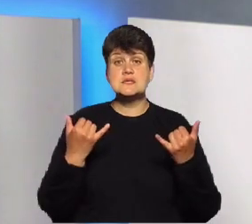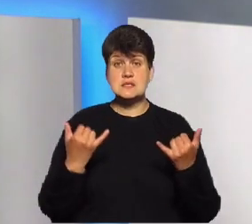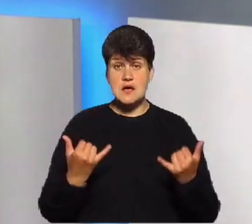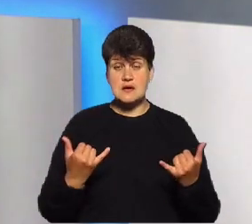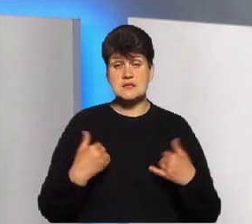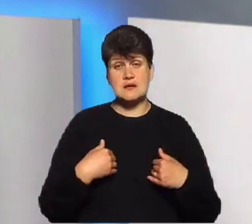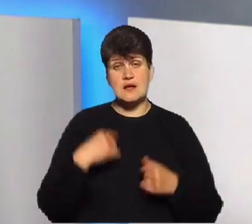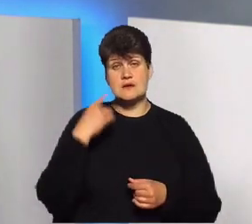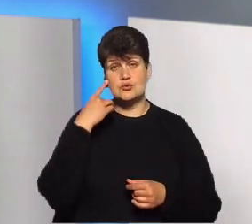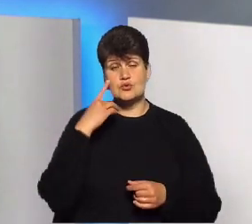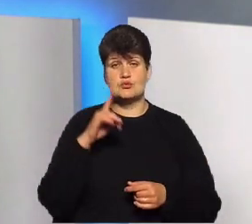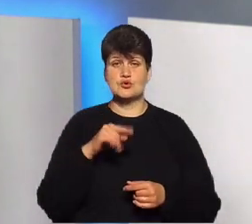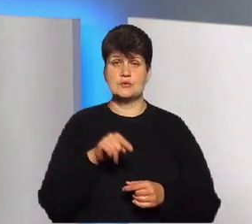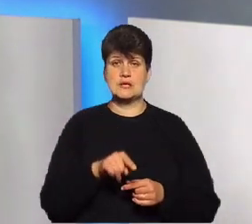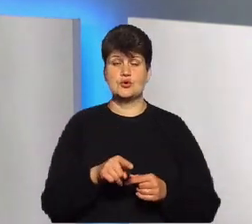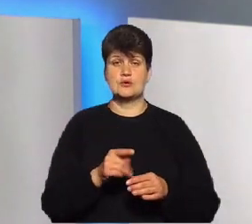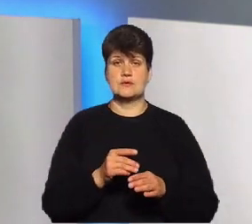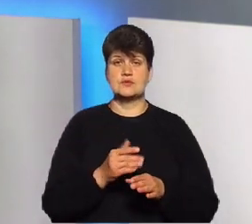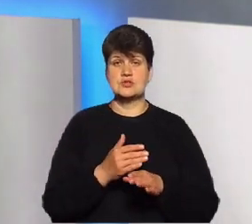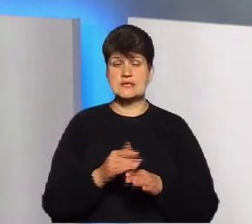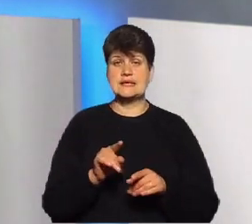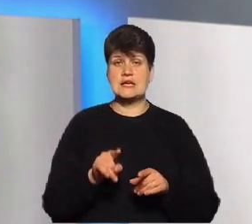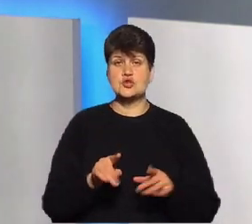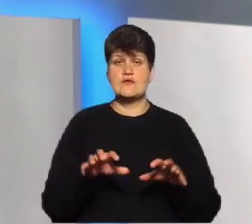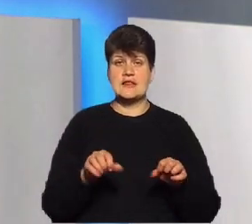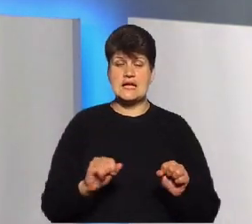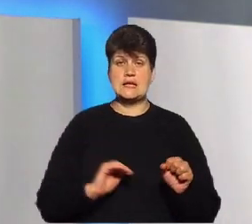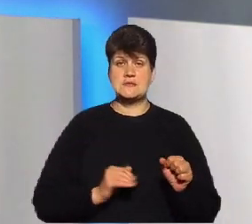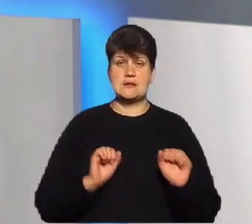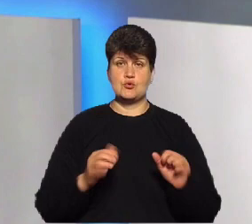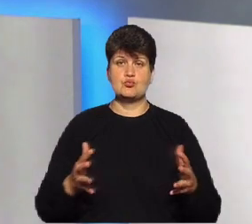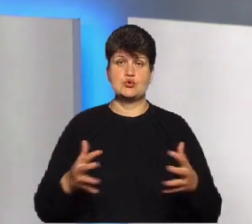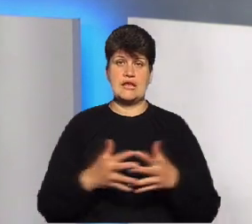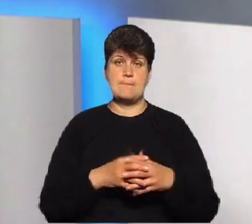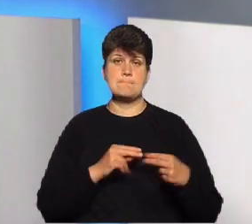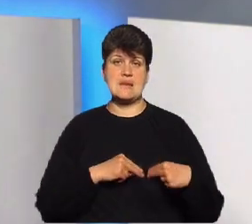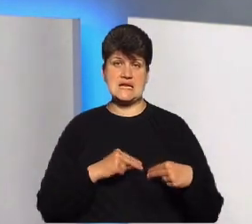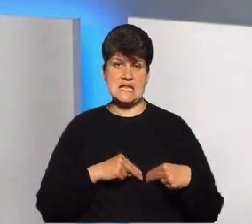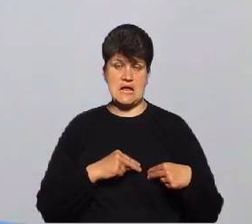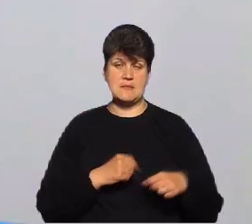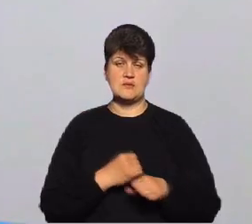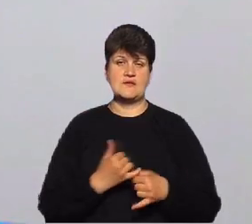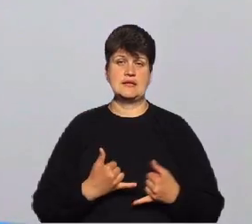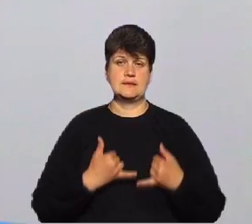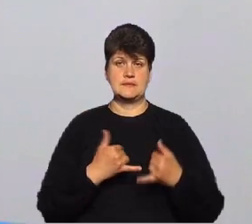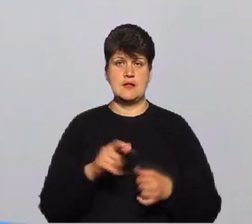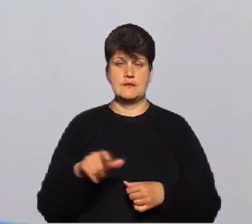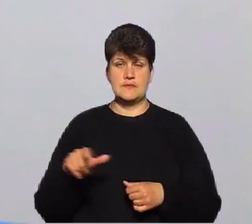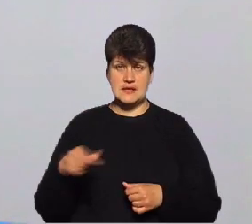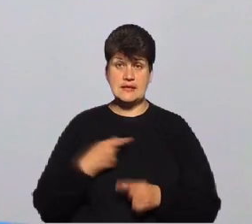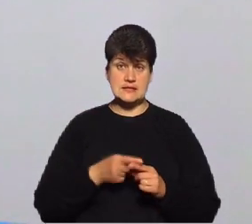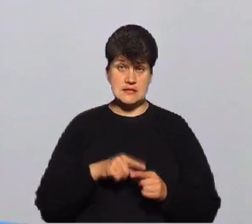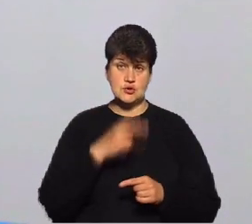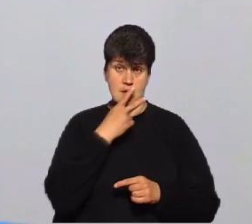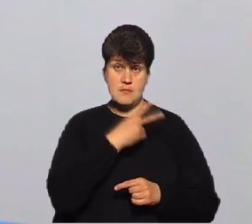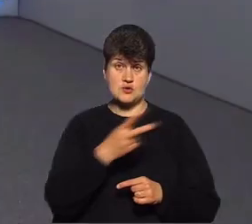ми якраз на тому етапі, коли влада з бізнесом може дійсно стати партнерами і співпрацювати на благо громади. І це те, що я бачу в Європі і взагалі в світі. Будемо